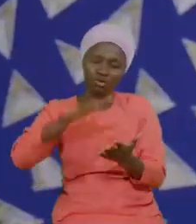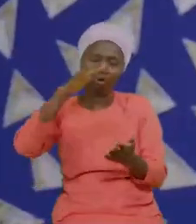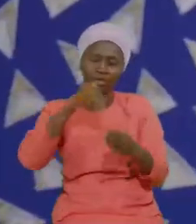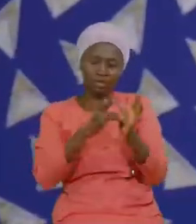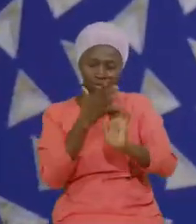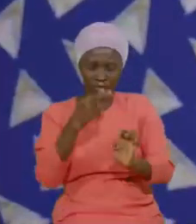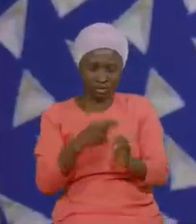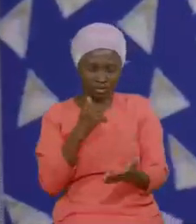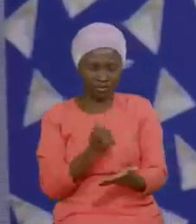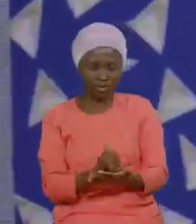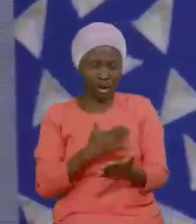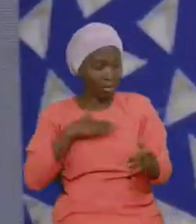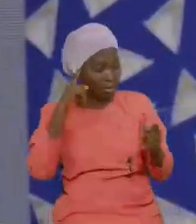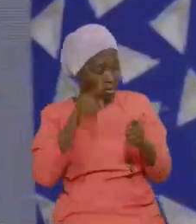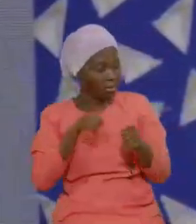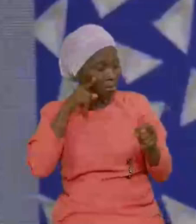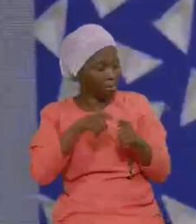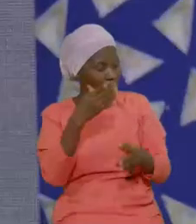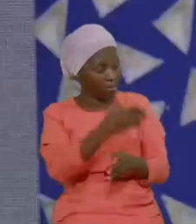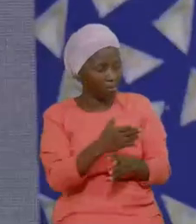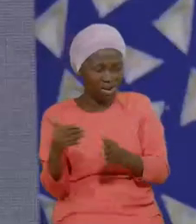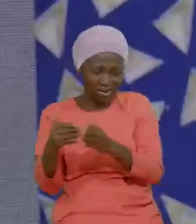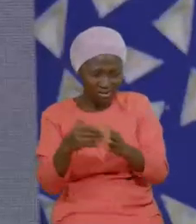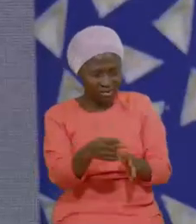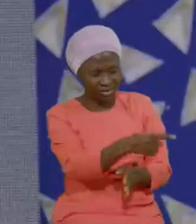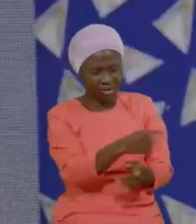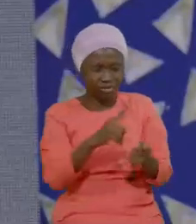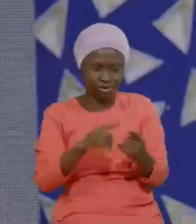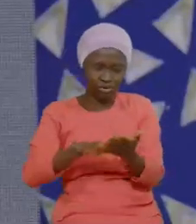Et que tu conduis chacun à ta gloire.